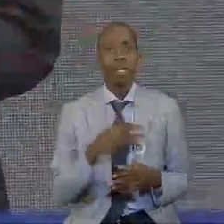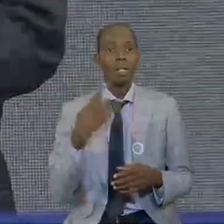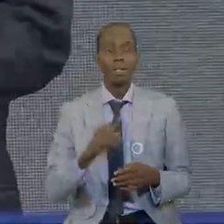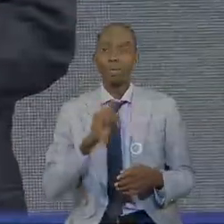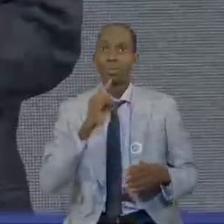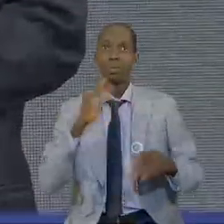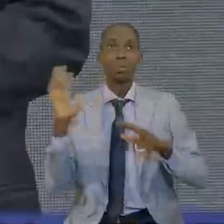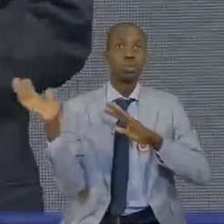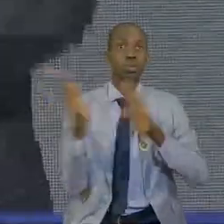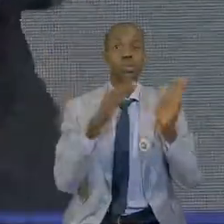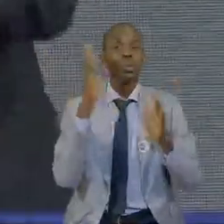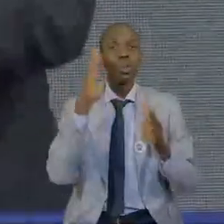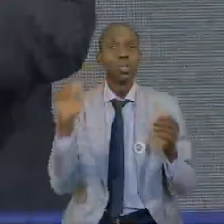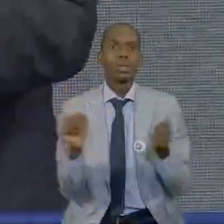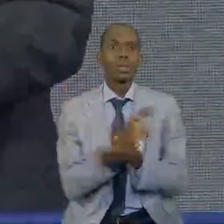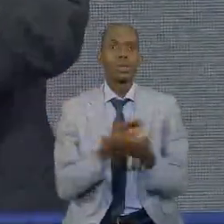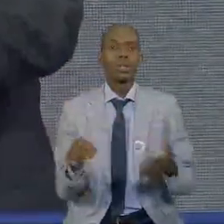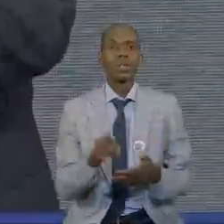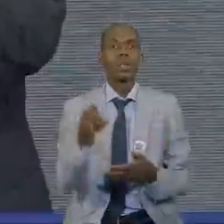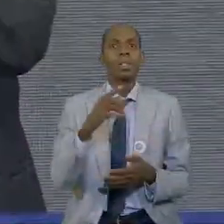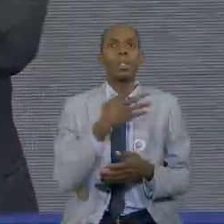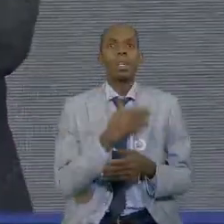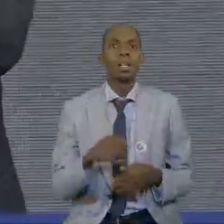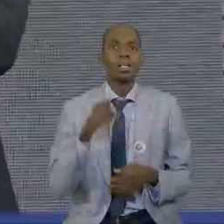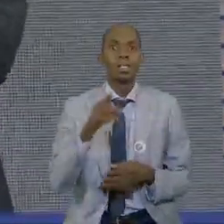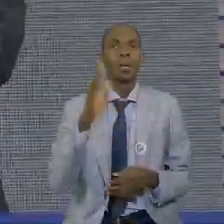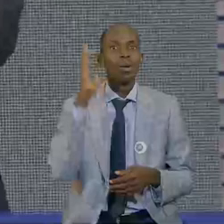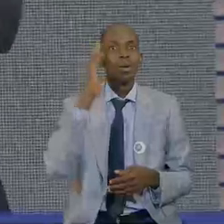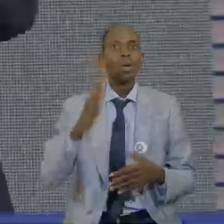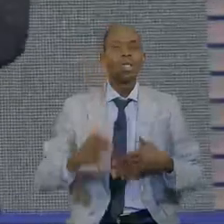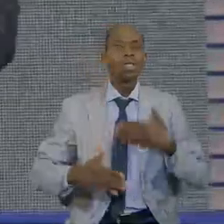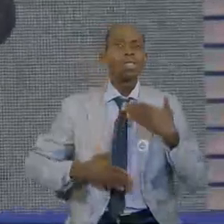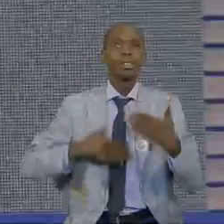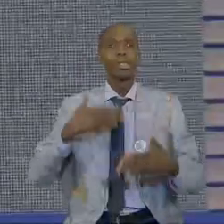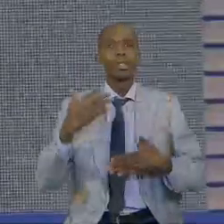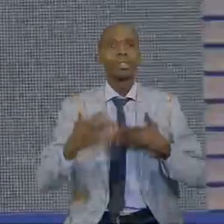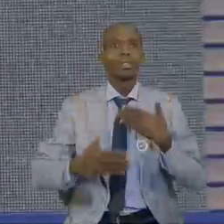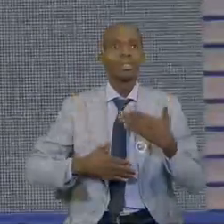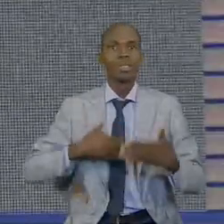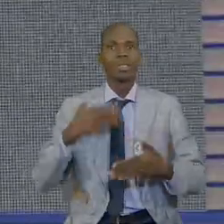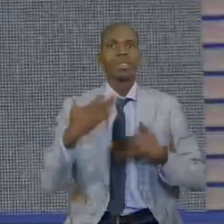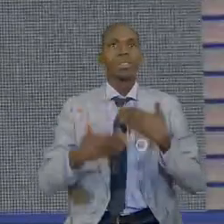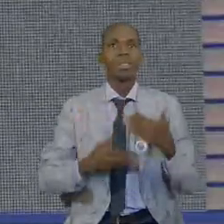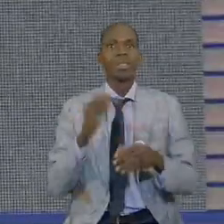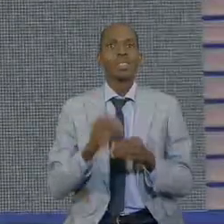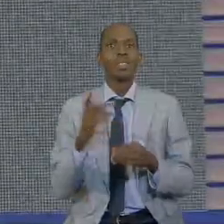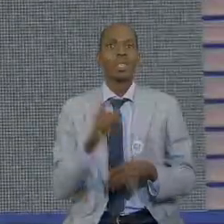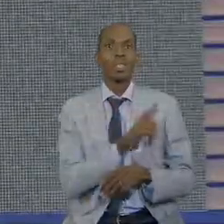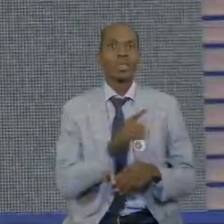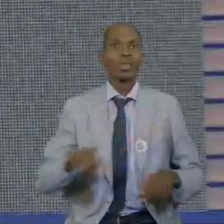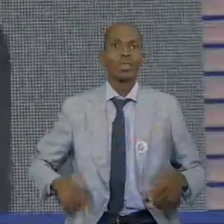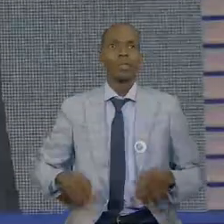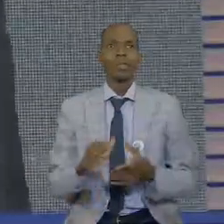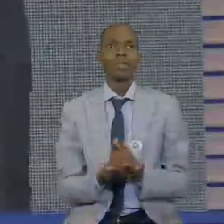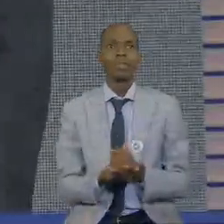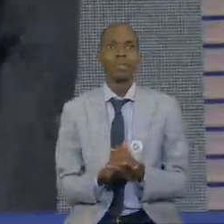them. Et un tourbillon les dispersera. Rejoice, rejoice, rejoice in the Lord. Mais toi,